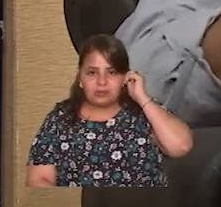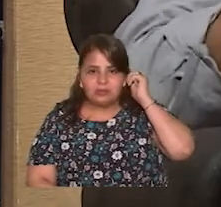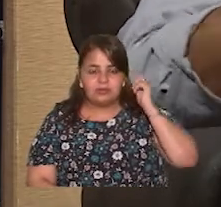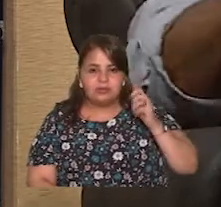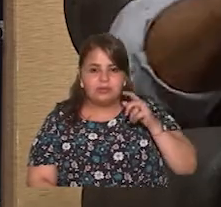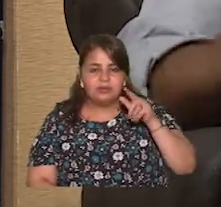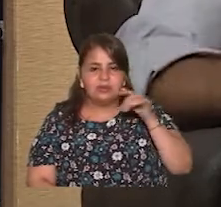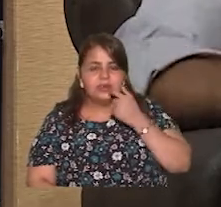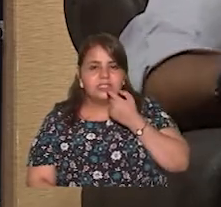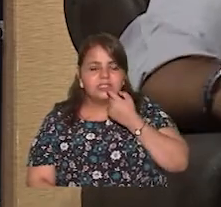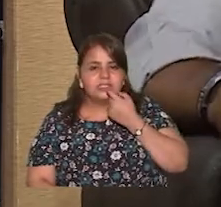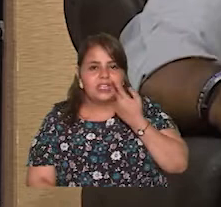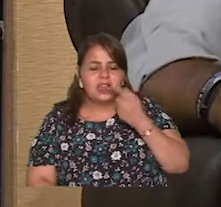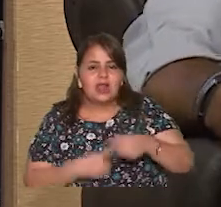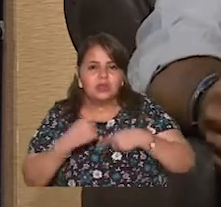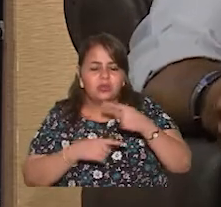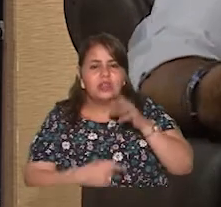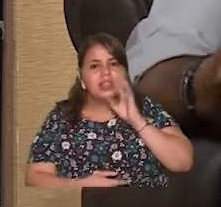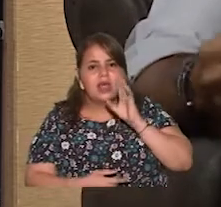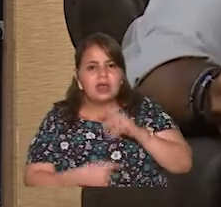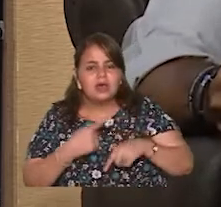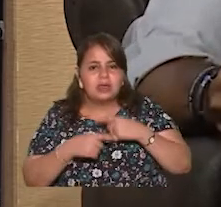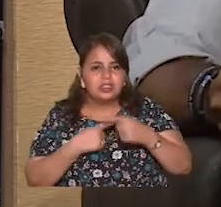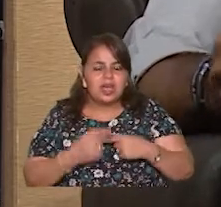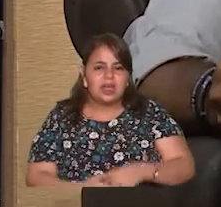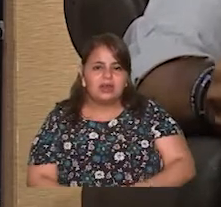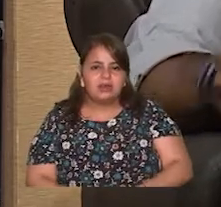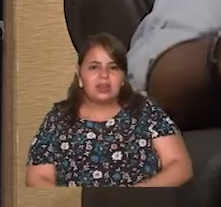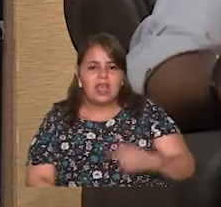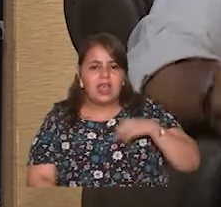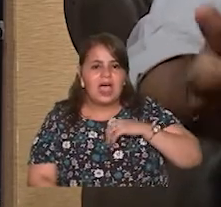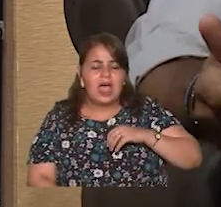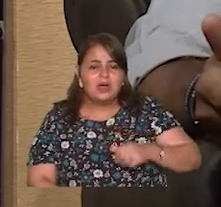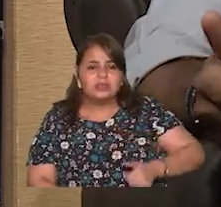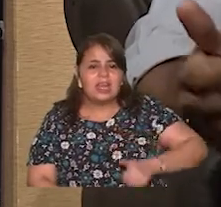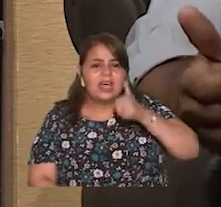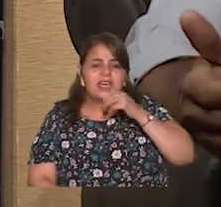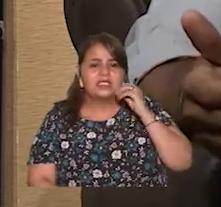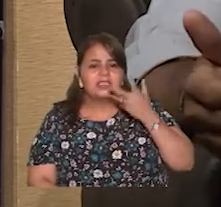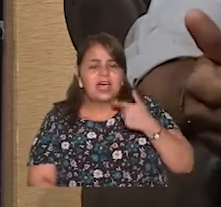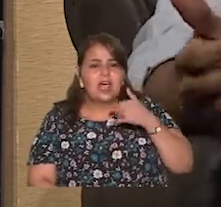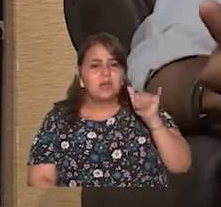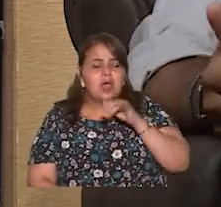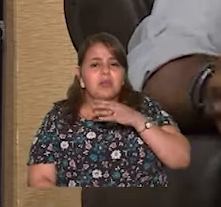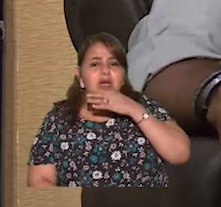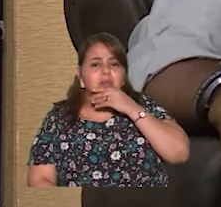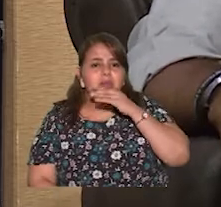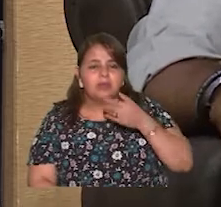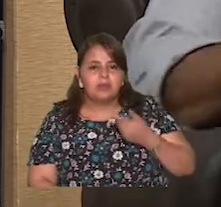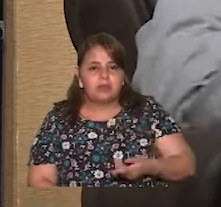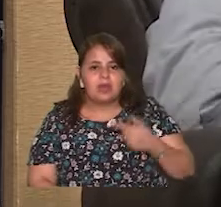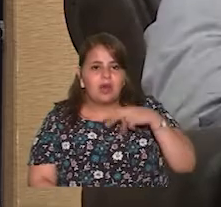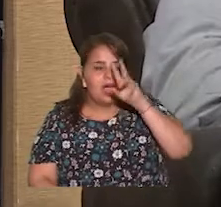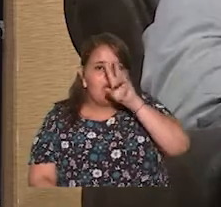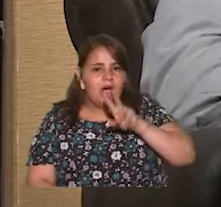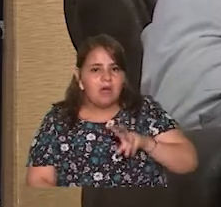إنه كذا سنة تشتغلي وكذا سنة تتعلمي. طب أنا عايز أكون ناجح في أهم شغلانة، إن أنا أبقى أب، مش لازم اقرا